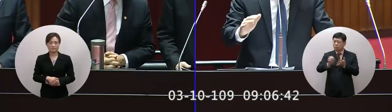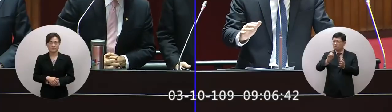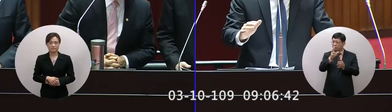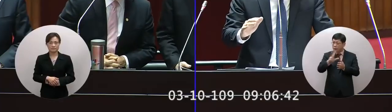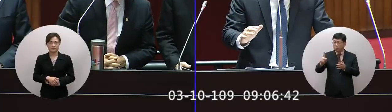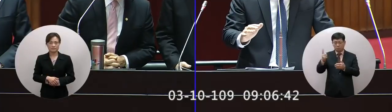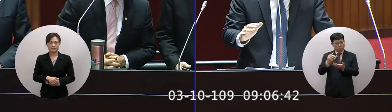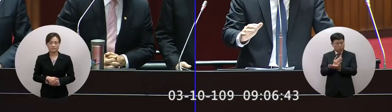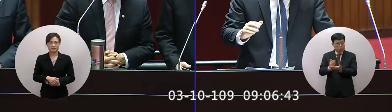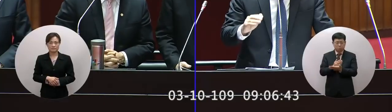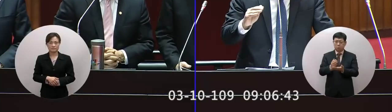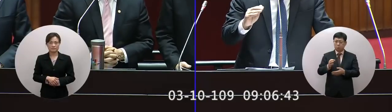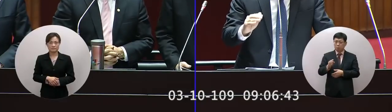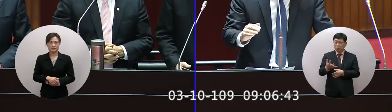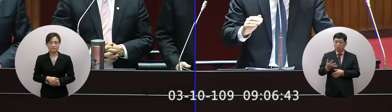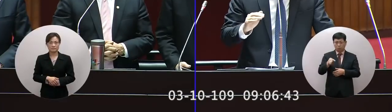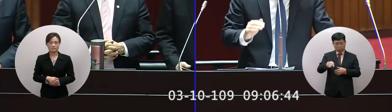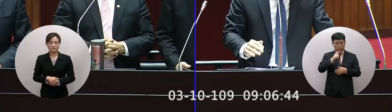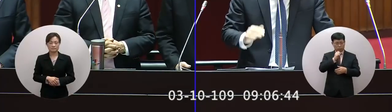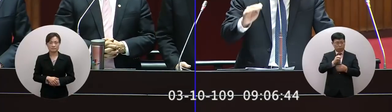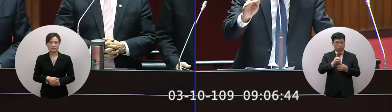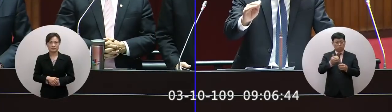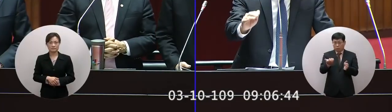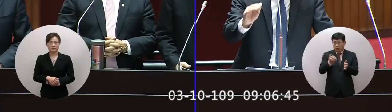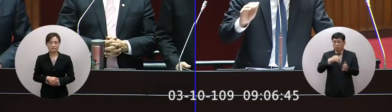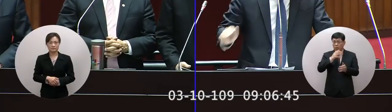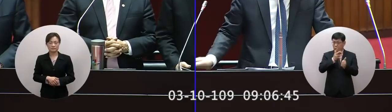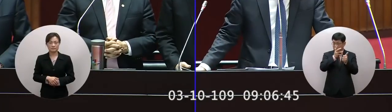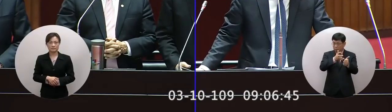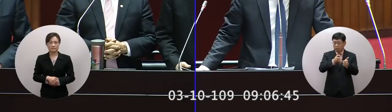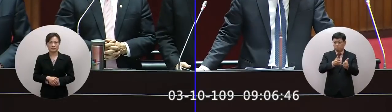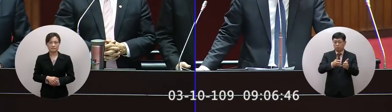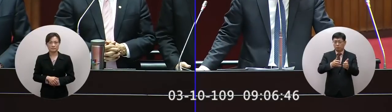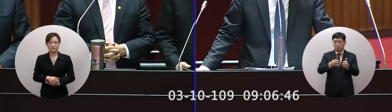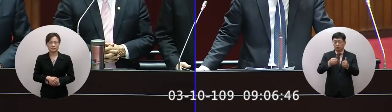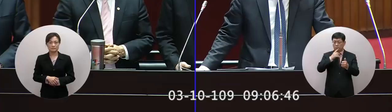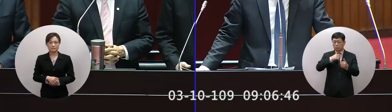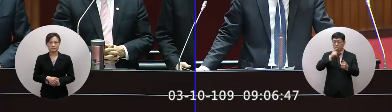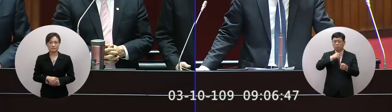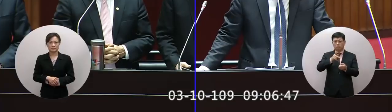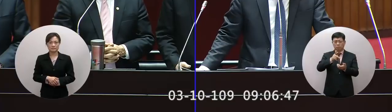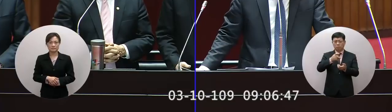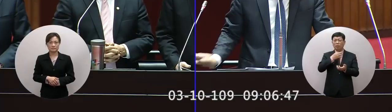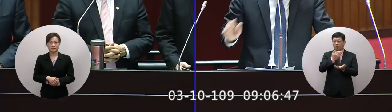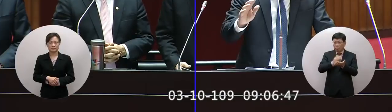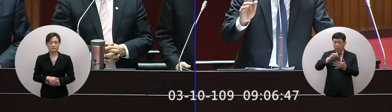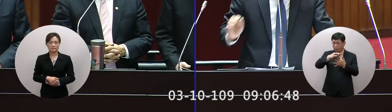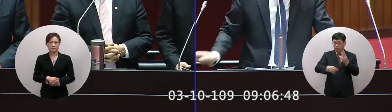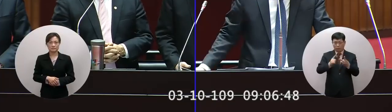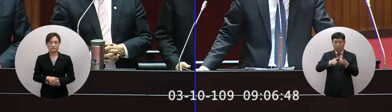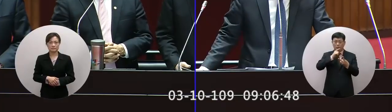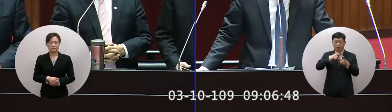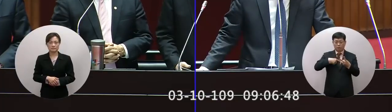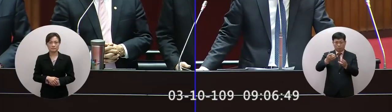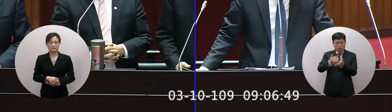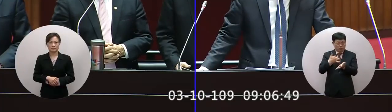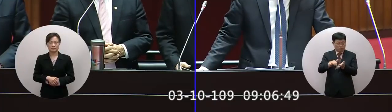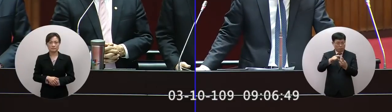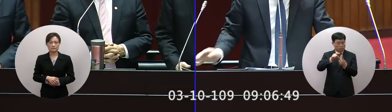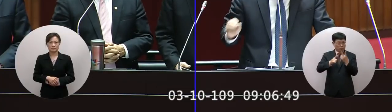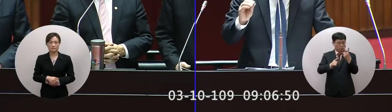什么方式评估？为什么？因为这涉及到我等一下要跟你讨论的纾困条例，还有整个纾困的经